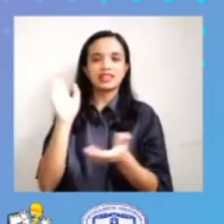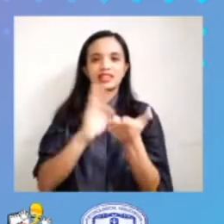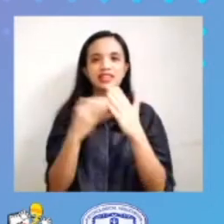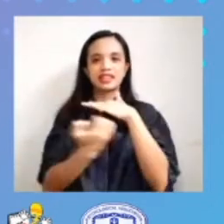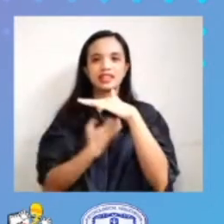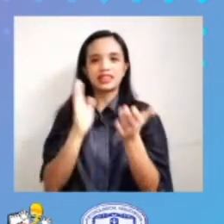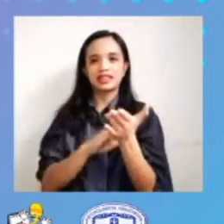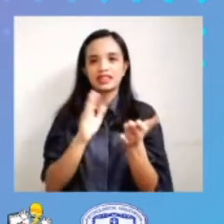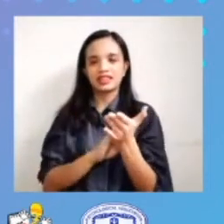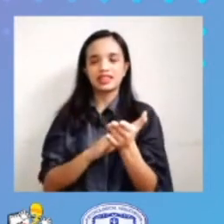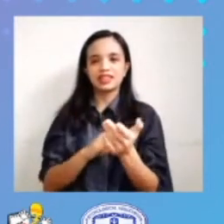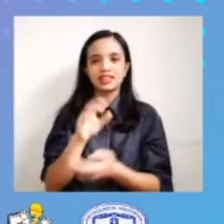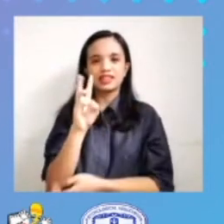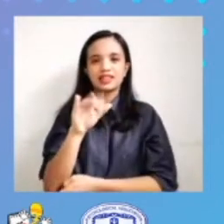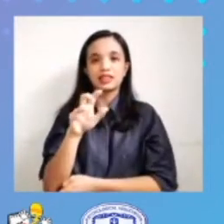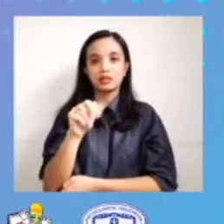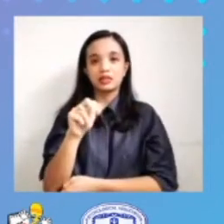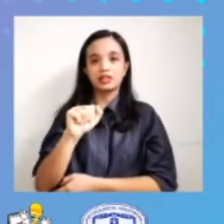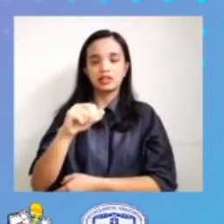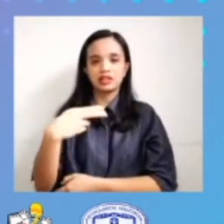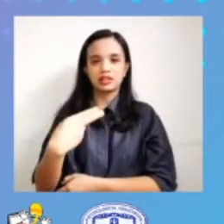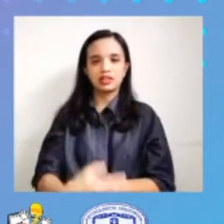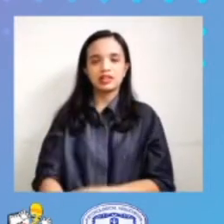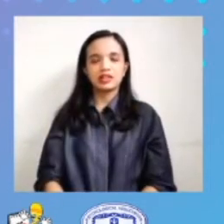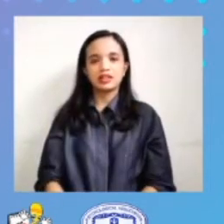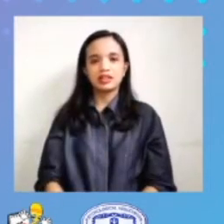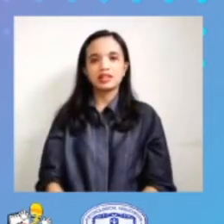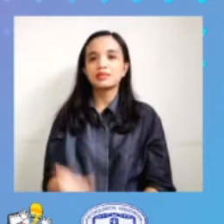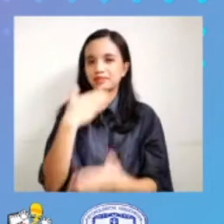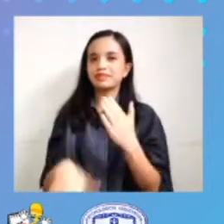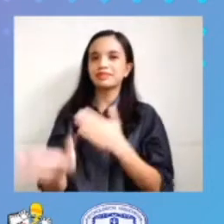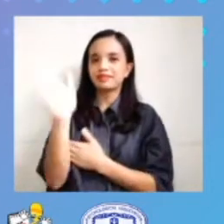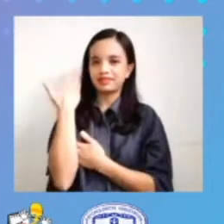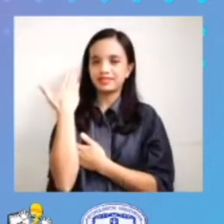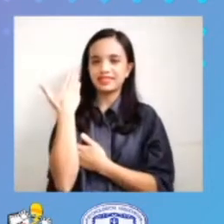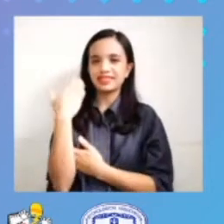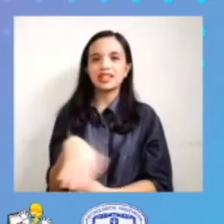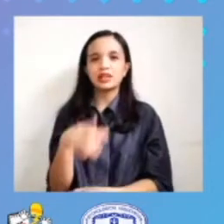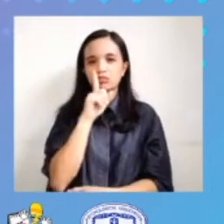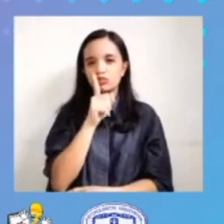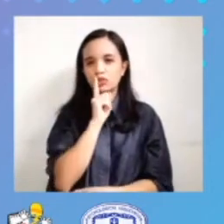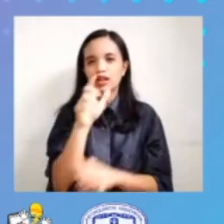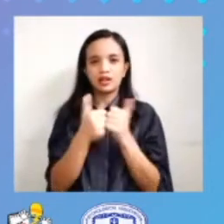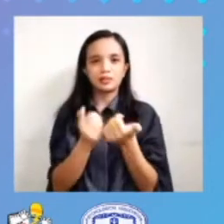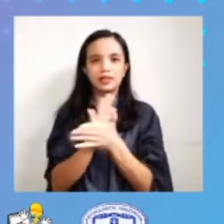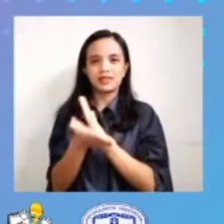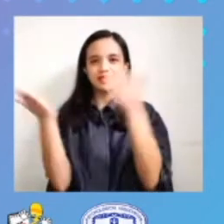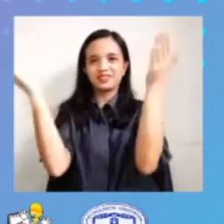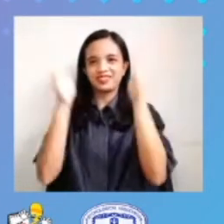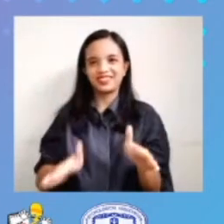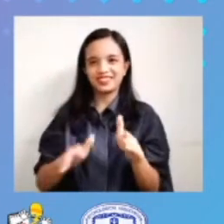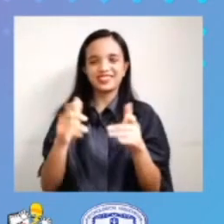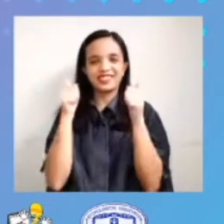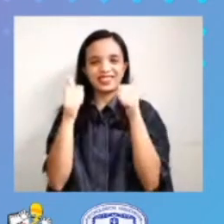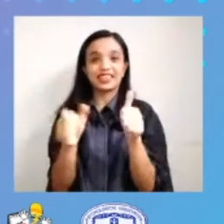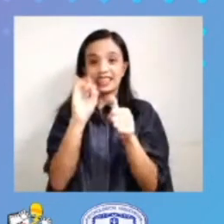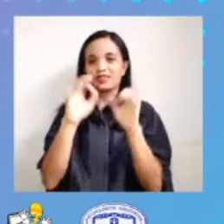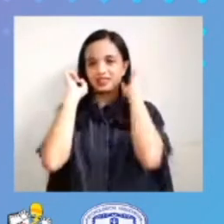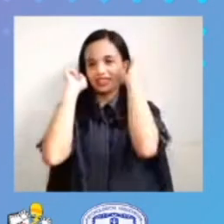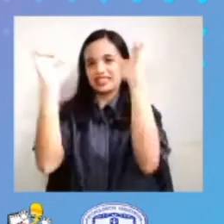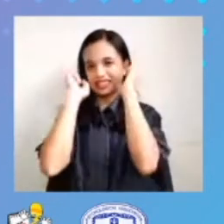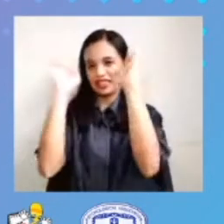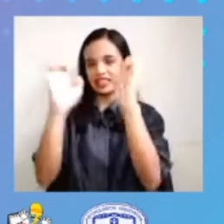from my hometown sa Ilocos Norte and Masbate. Ayan. Ilocano ka pala. Sa mga taga Ilocos